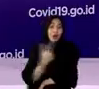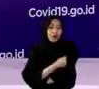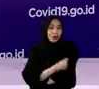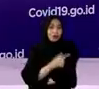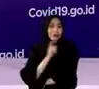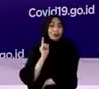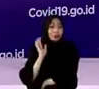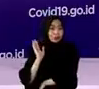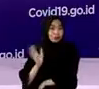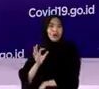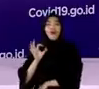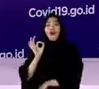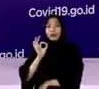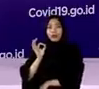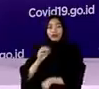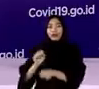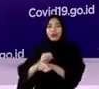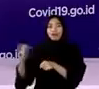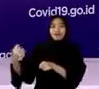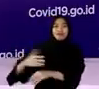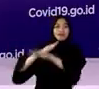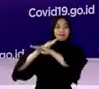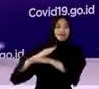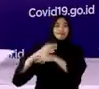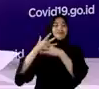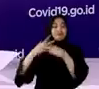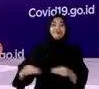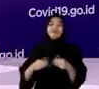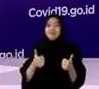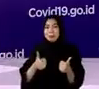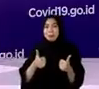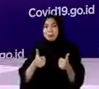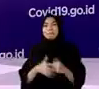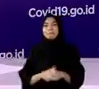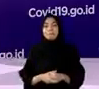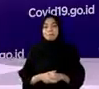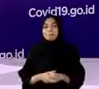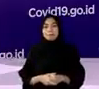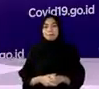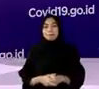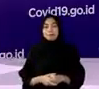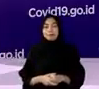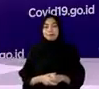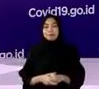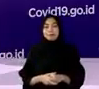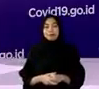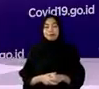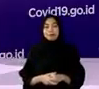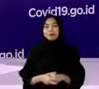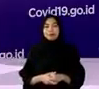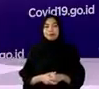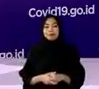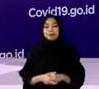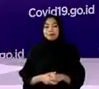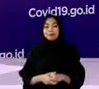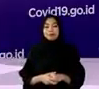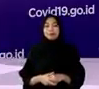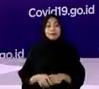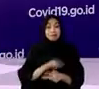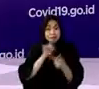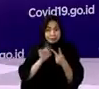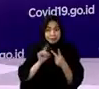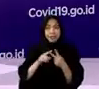kekebalan komunitas atau herd immunity. Pemerintah telah memutuskan untuk memperpanjang